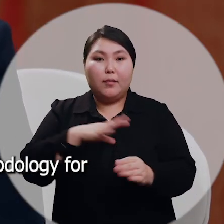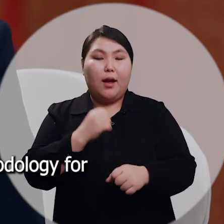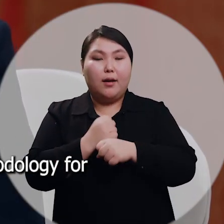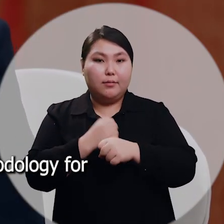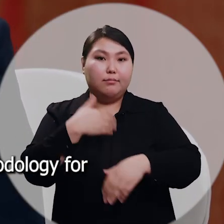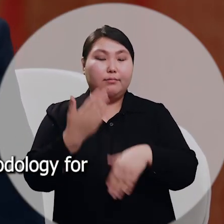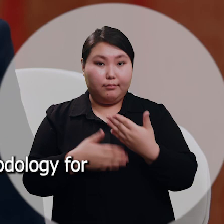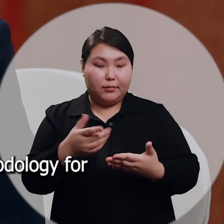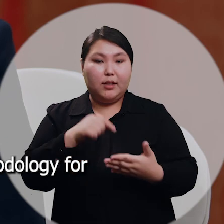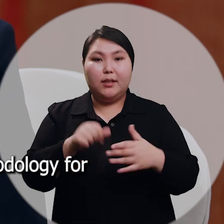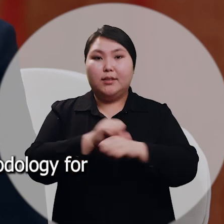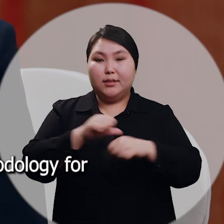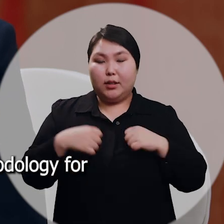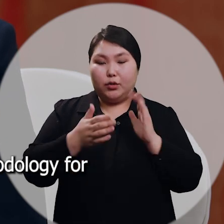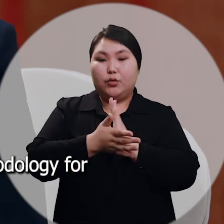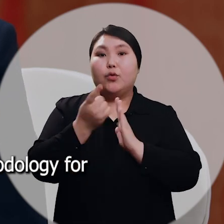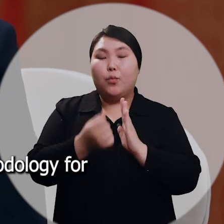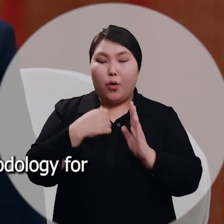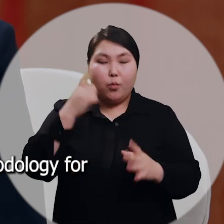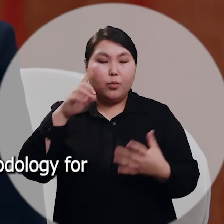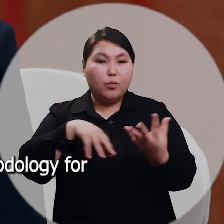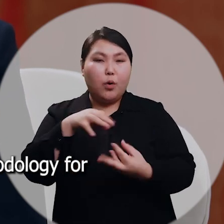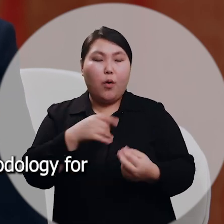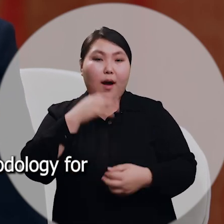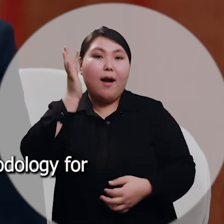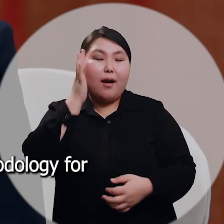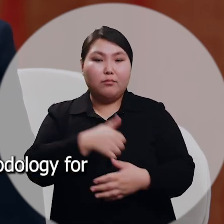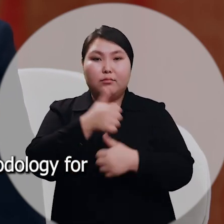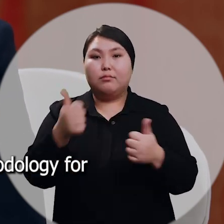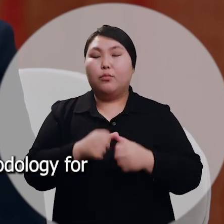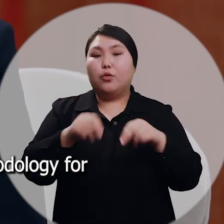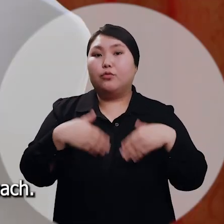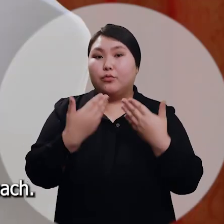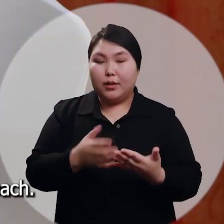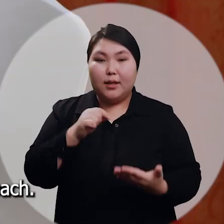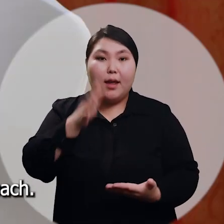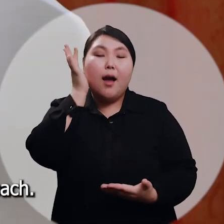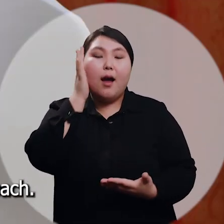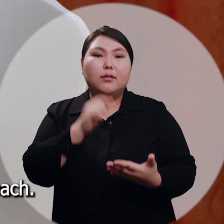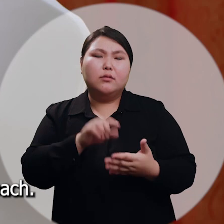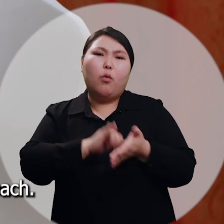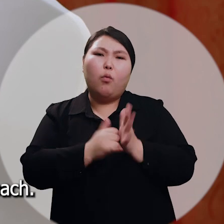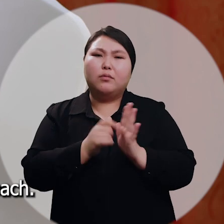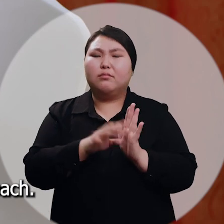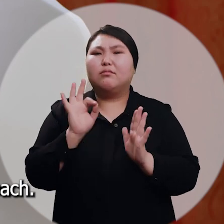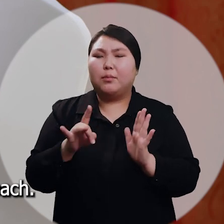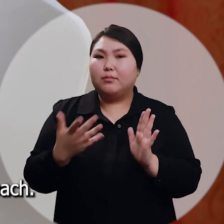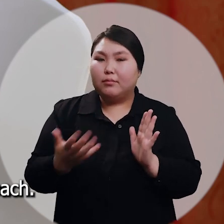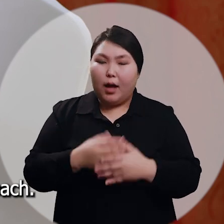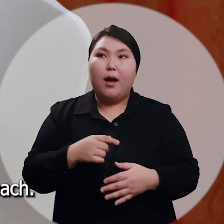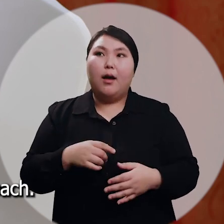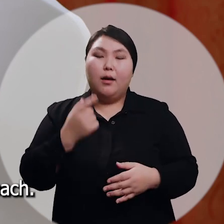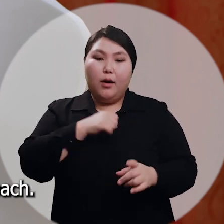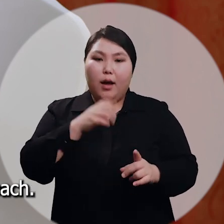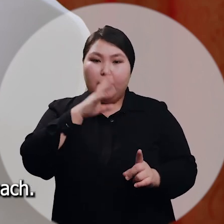эниэ gjээенд Энэ зүргэд энэ зүр болуусэруул ах арахчалыг би волхасээн байж га. E'n arhach ma'n яma'r үширтэйн байгэлээр